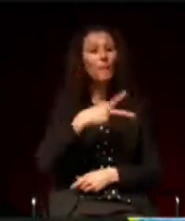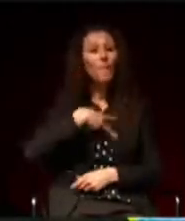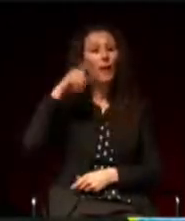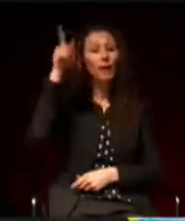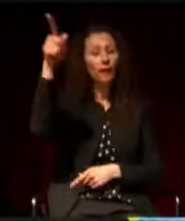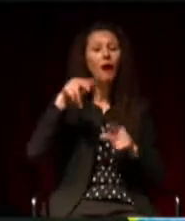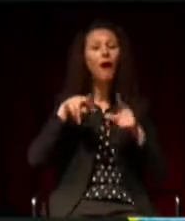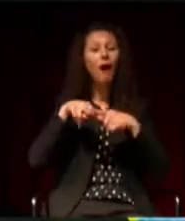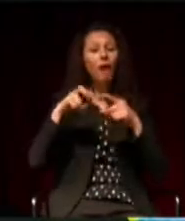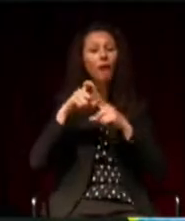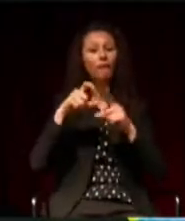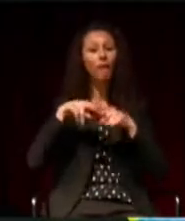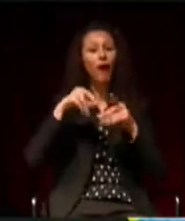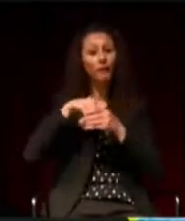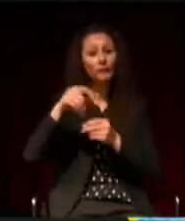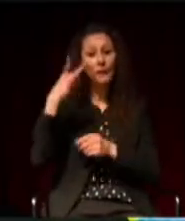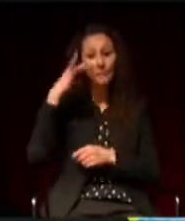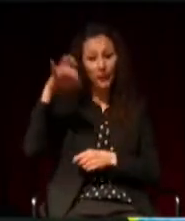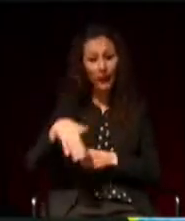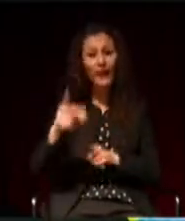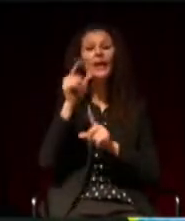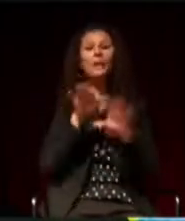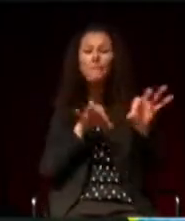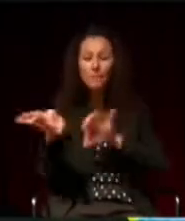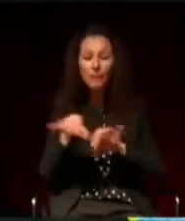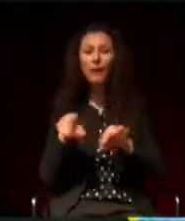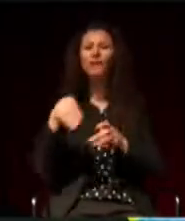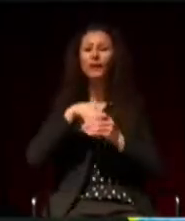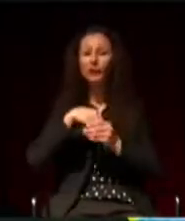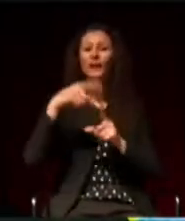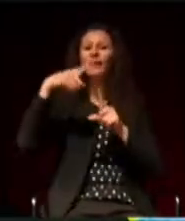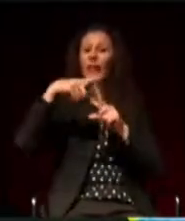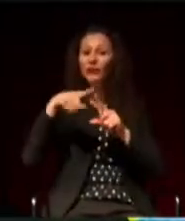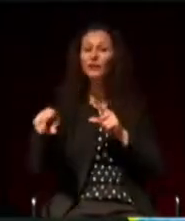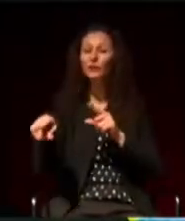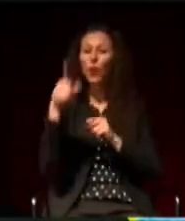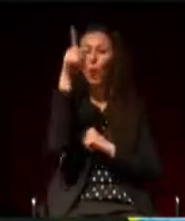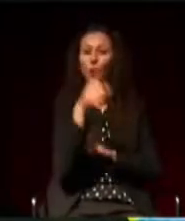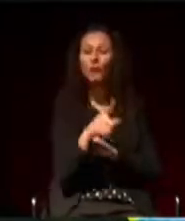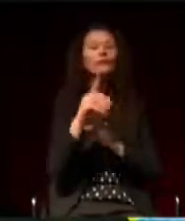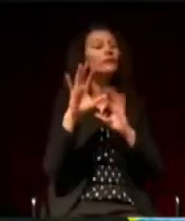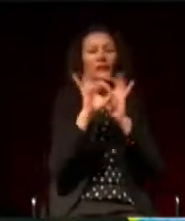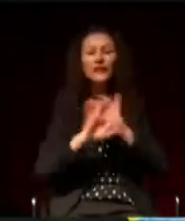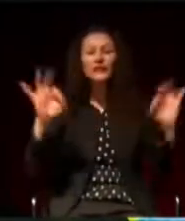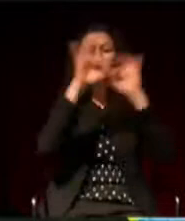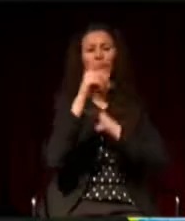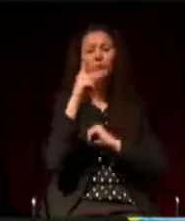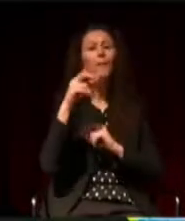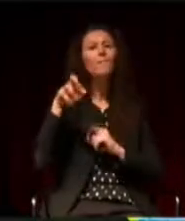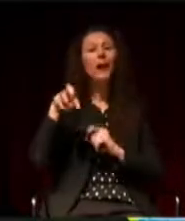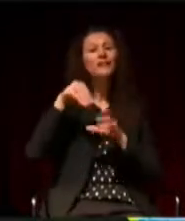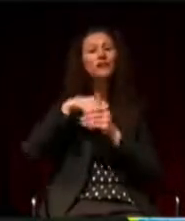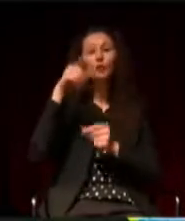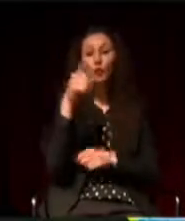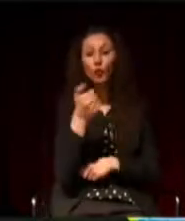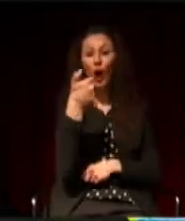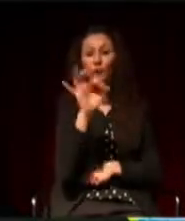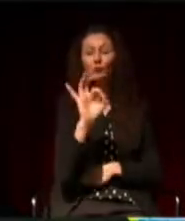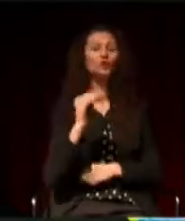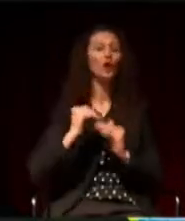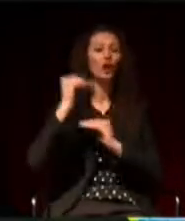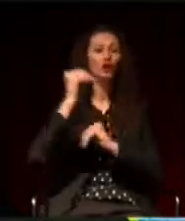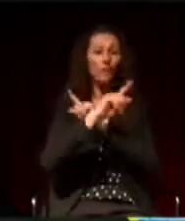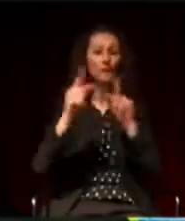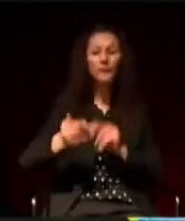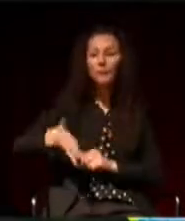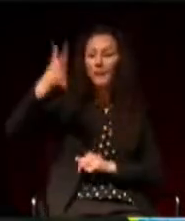belediyesince ada kitle tüdü doğrultusunda belirlenerek imar planında işlenecek taks oranını ve hiçbir şekilde parsel alanının %60'ını aşamaz.